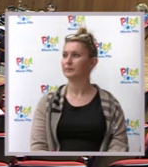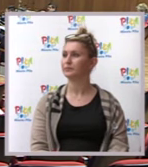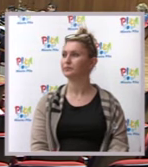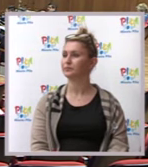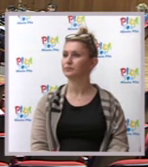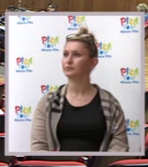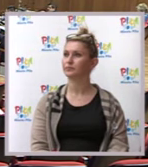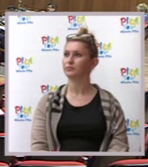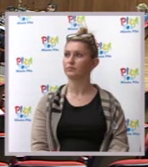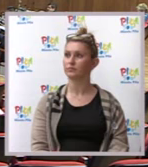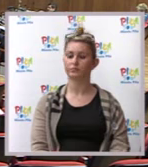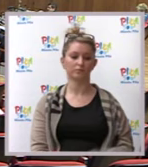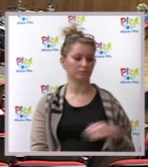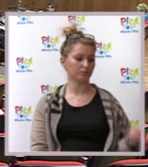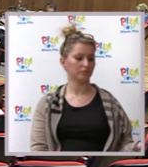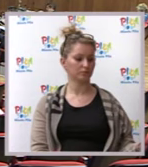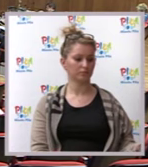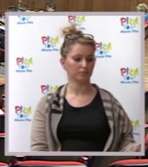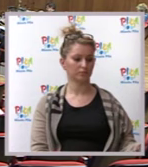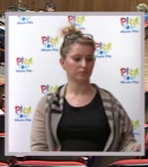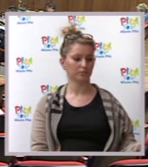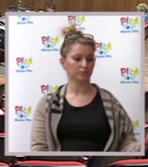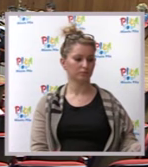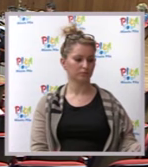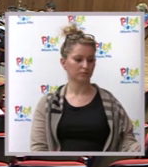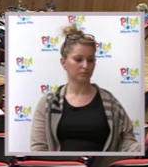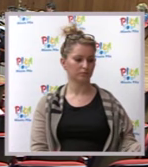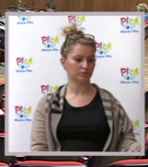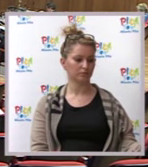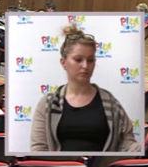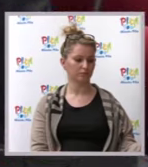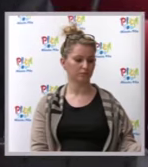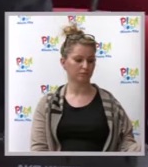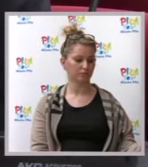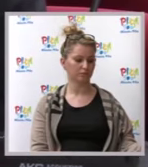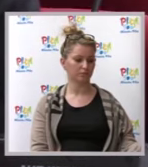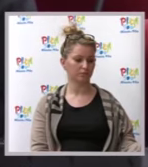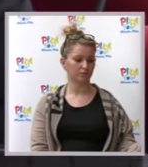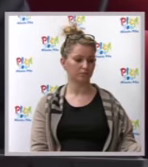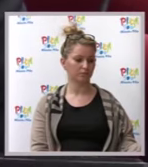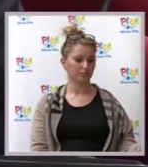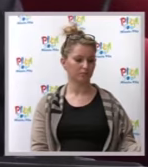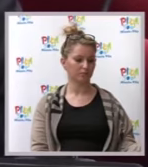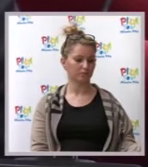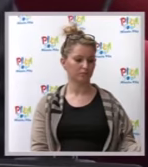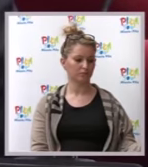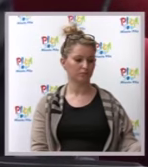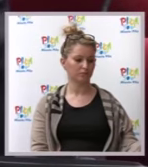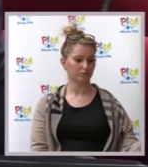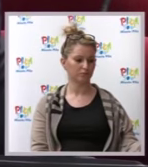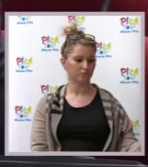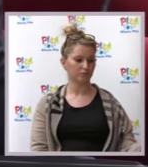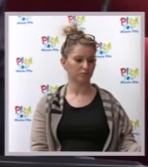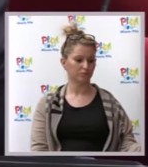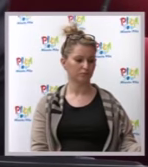pańskie argumenty, dlatego, tak jak powiedziałem, nie jestem przeciwny, bo rzeczywiście ta zmiana jest symboliczna i tu się w pełni zgadzam, dlatego nie jestem przeciwny, tylko powiedziałem, z tych